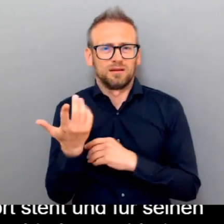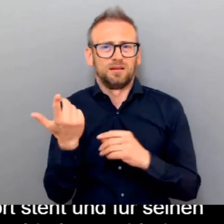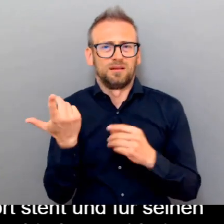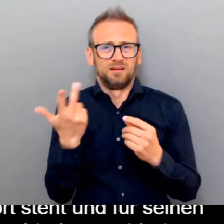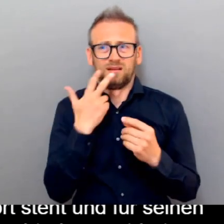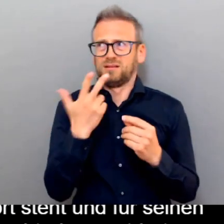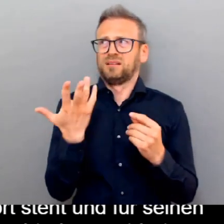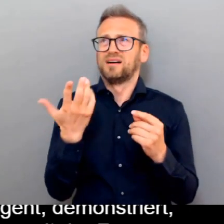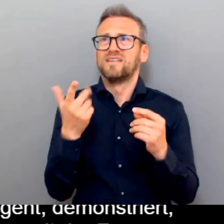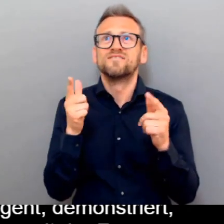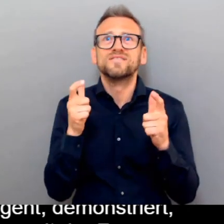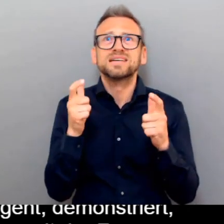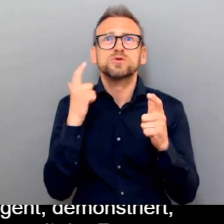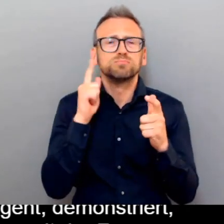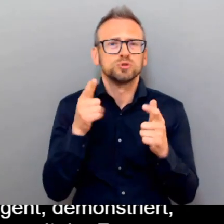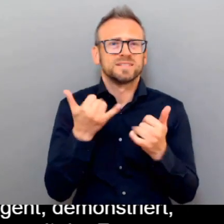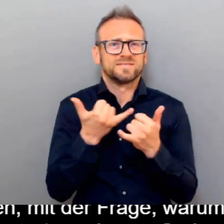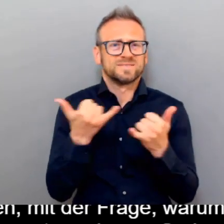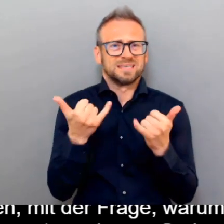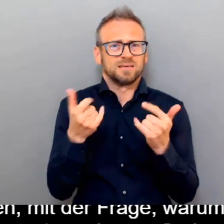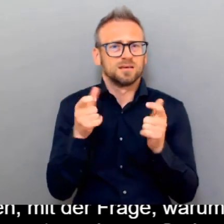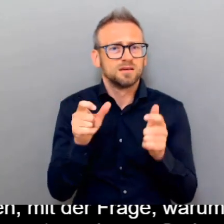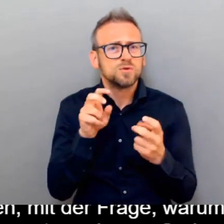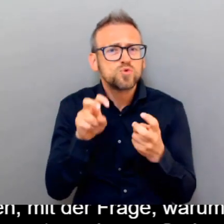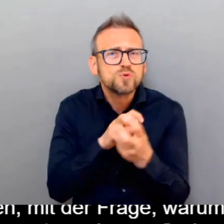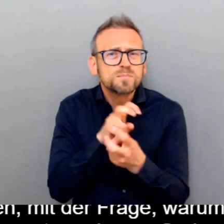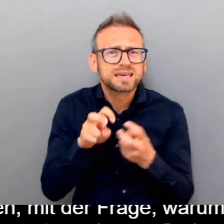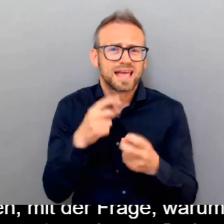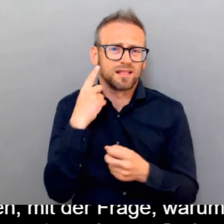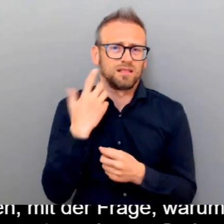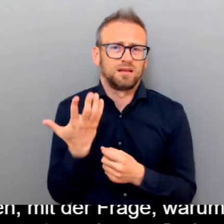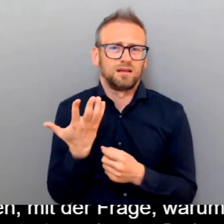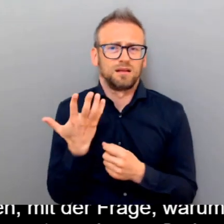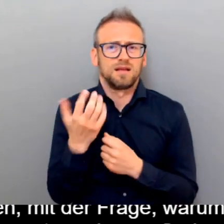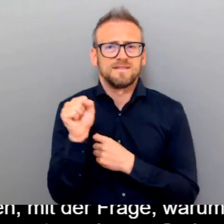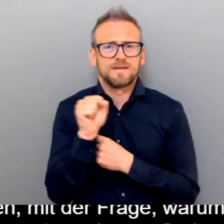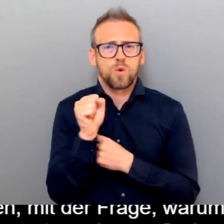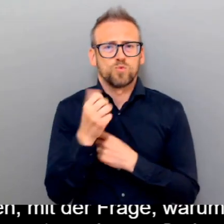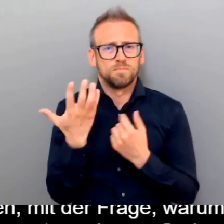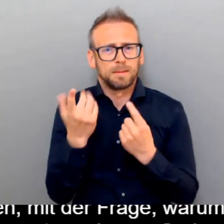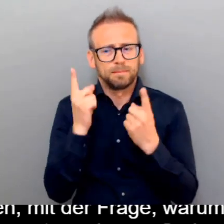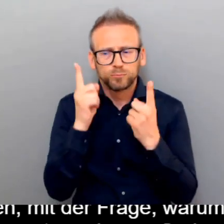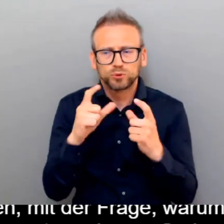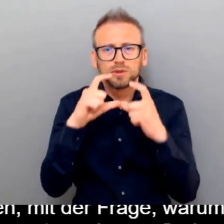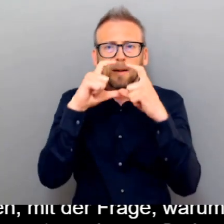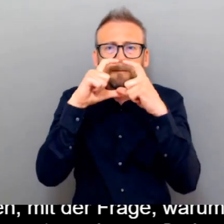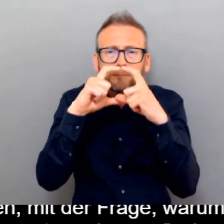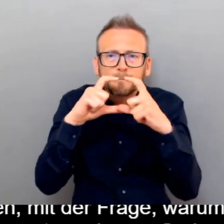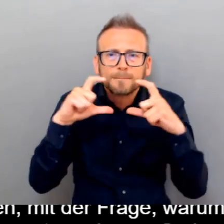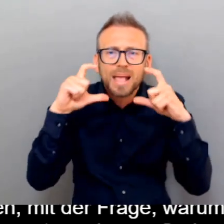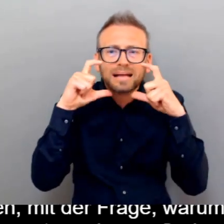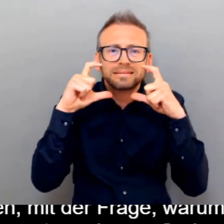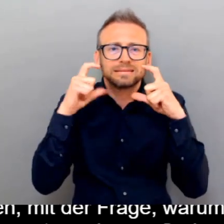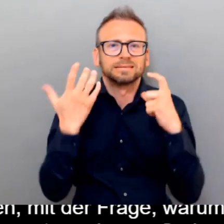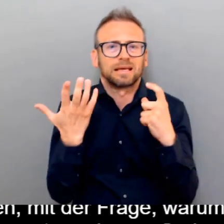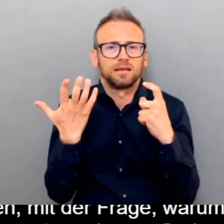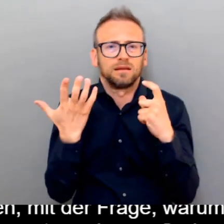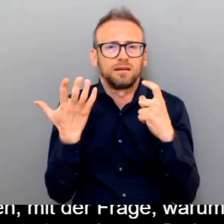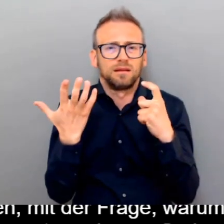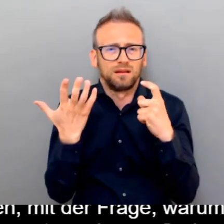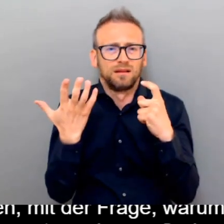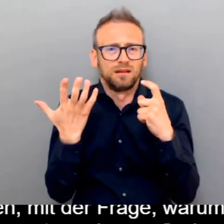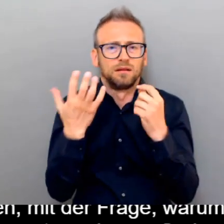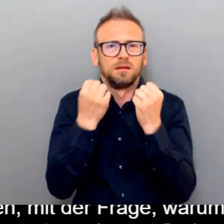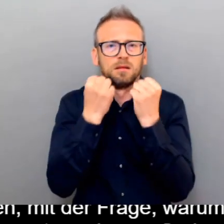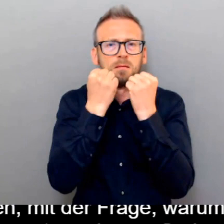Rechtsstaat verteidigt die Grundrechte, aber der Rechtsstaat lässt sich natürlich auch nicht auf der Nase herumtanzen. Deshalb Versammlungsfreiheit,